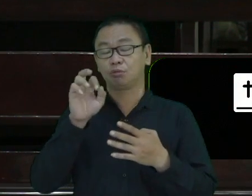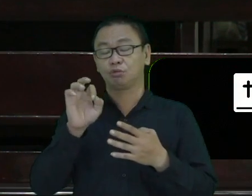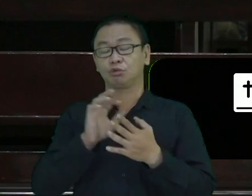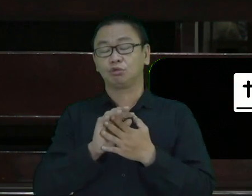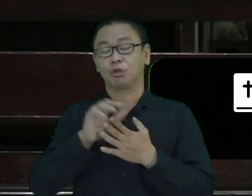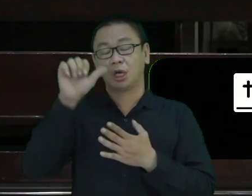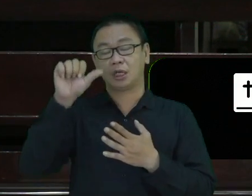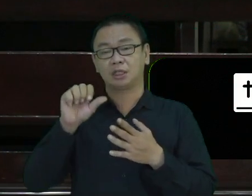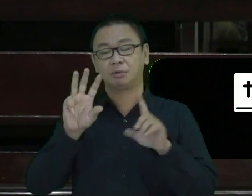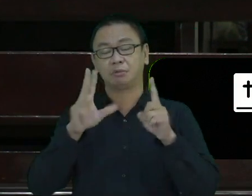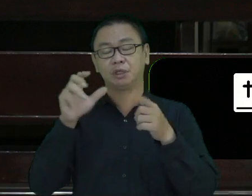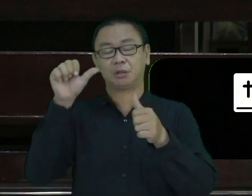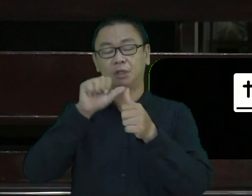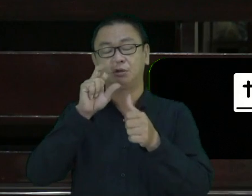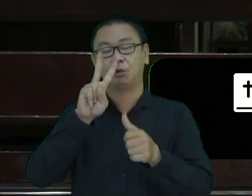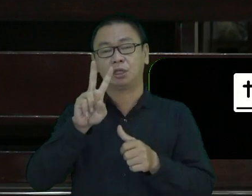19-29.